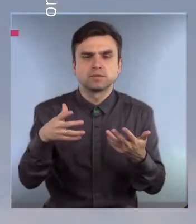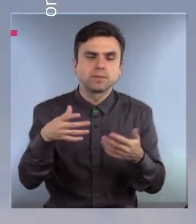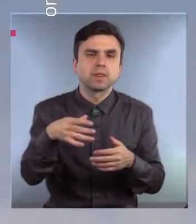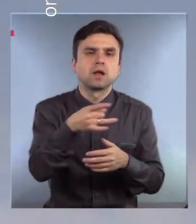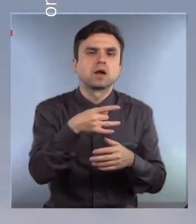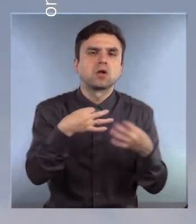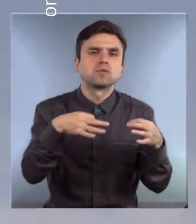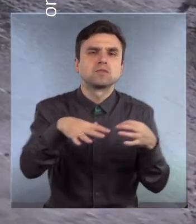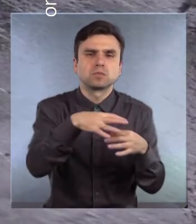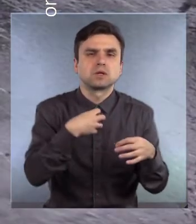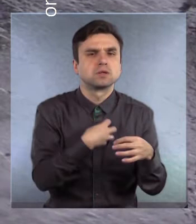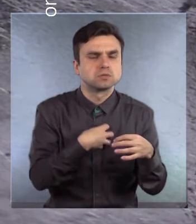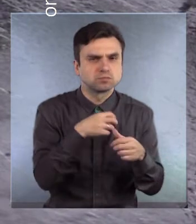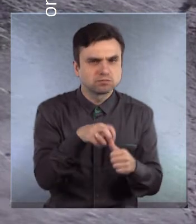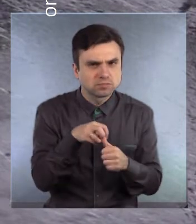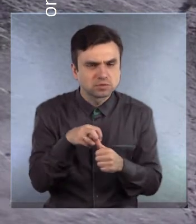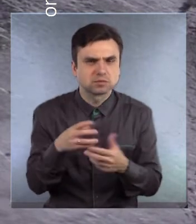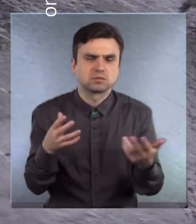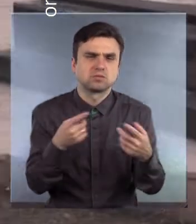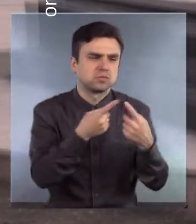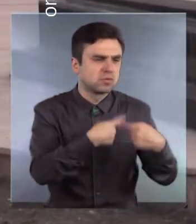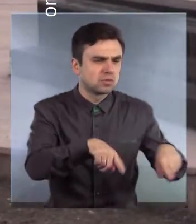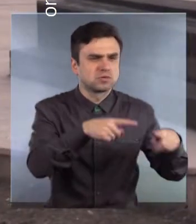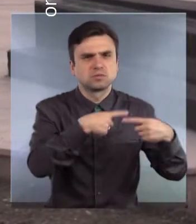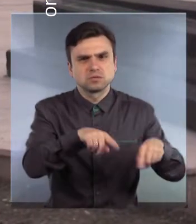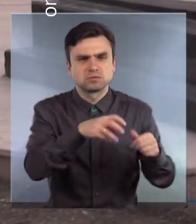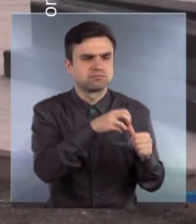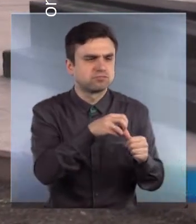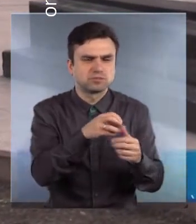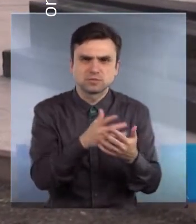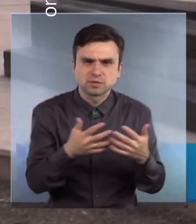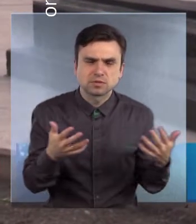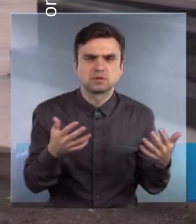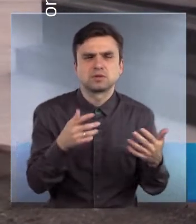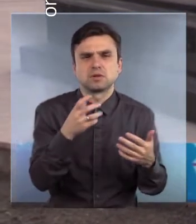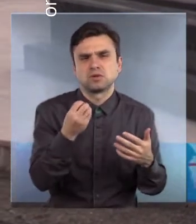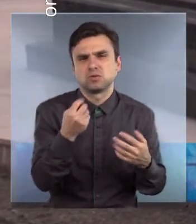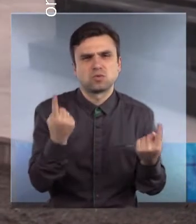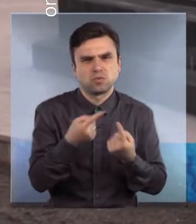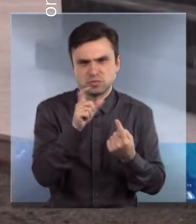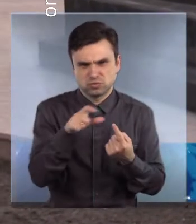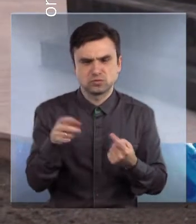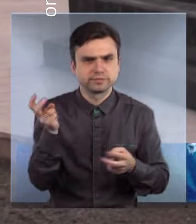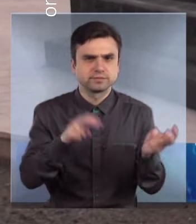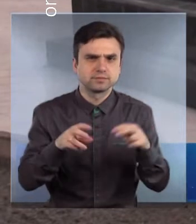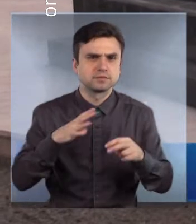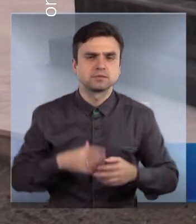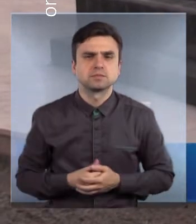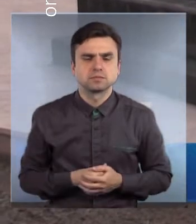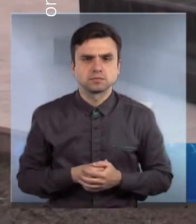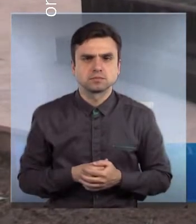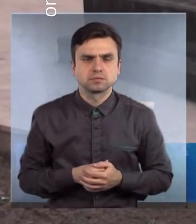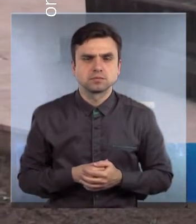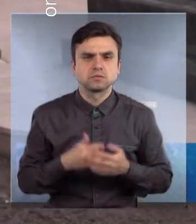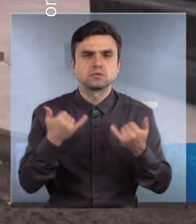організацій району, а також небайдужі містяни. Це дуже велика сьогодні подія, 206 років. Ми